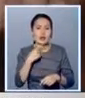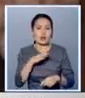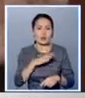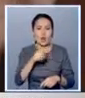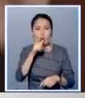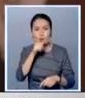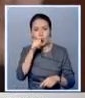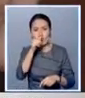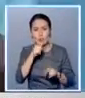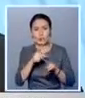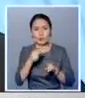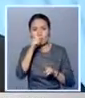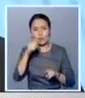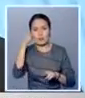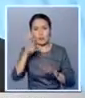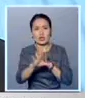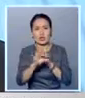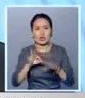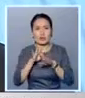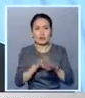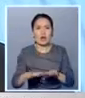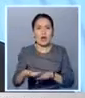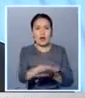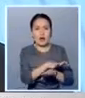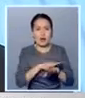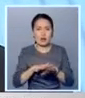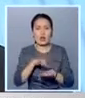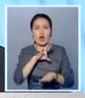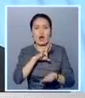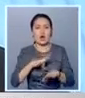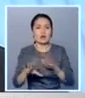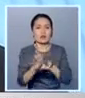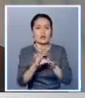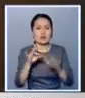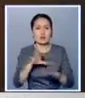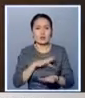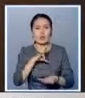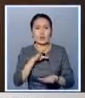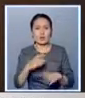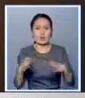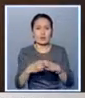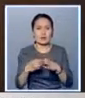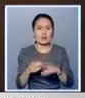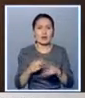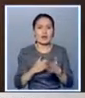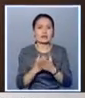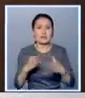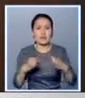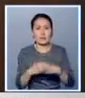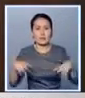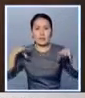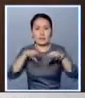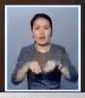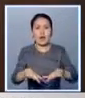Өткен сайлауда көппартиялы парламент құрудағы халықтың тірегі айқын көрінді. Белсенділік байқалды, сондықтан бірнеше саяси партияның